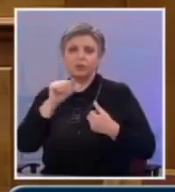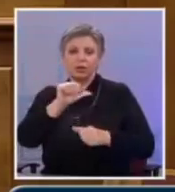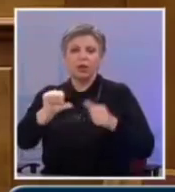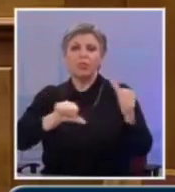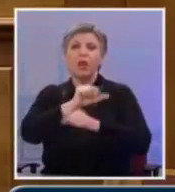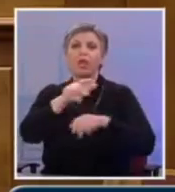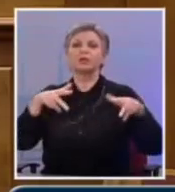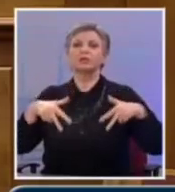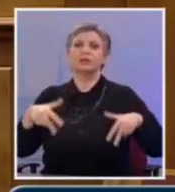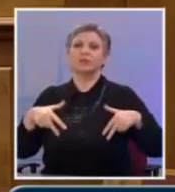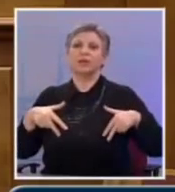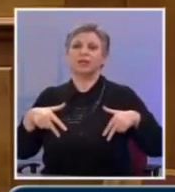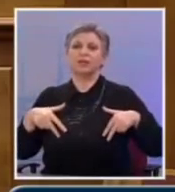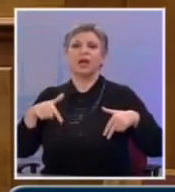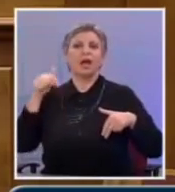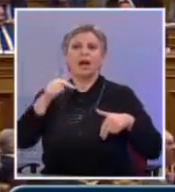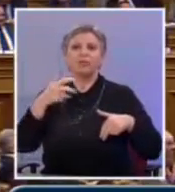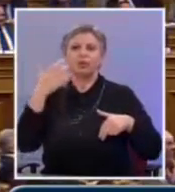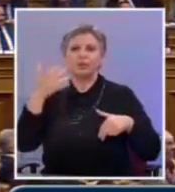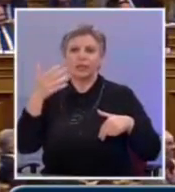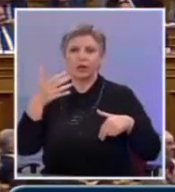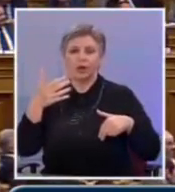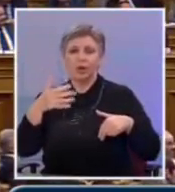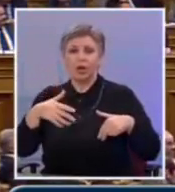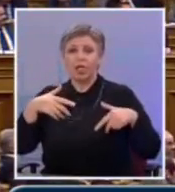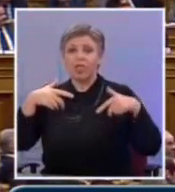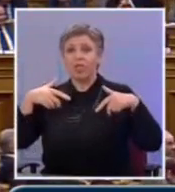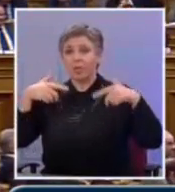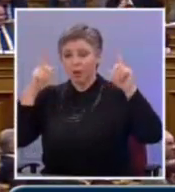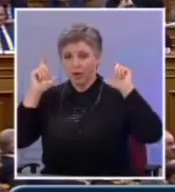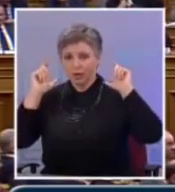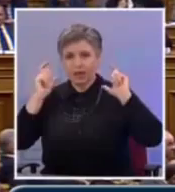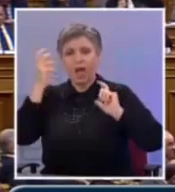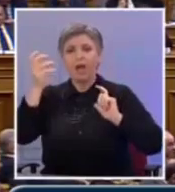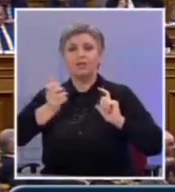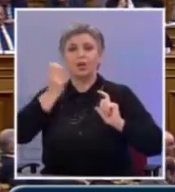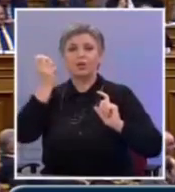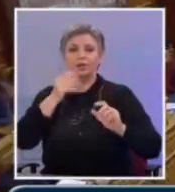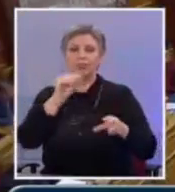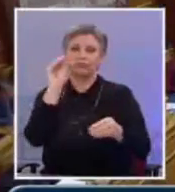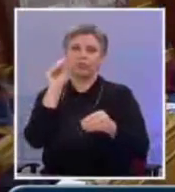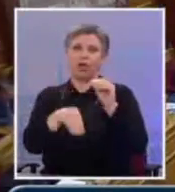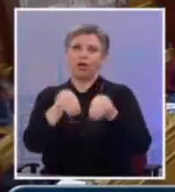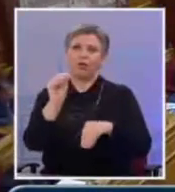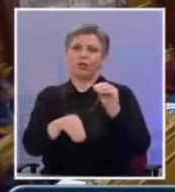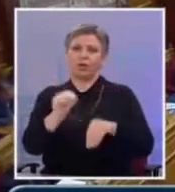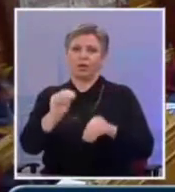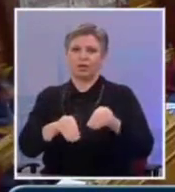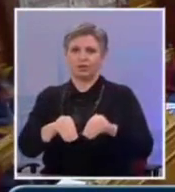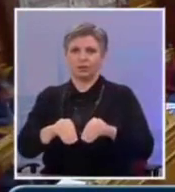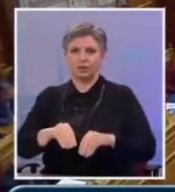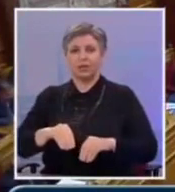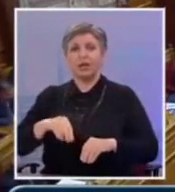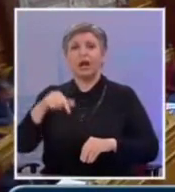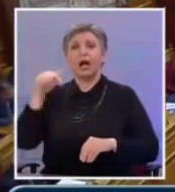στις δημοκρατίες αυτό σημαίνει εκλογές. Άρα το όχι στον προϋπολογισμό σήμερα ισοδυναμεί με όχι στον